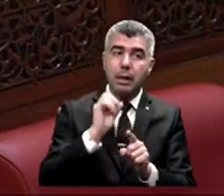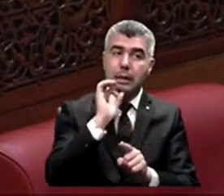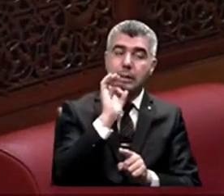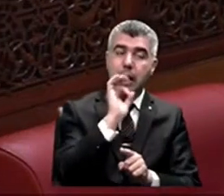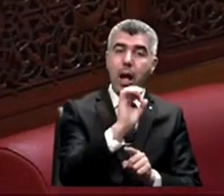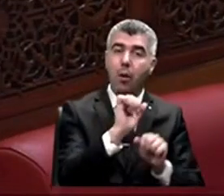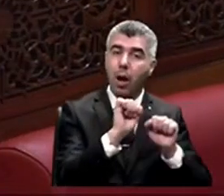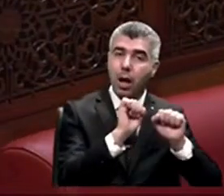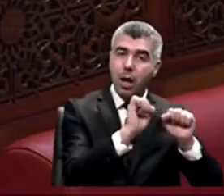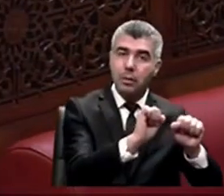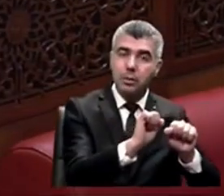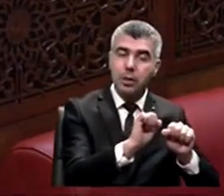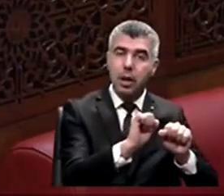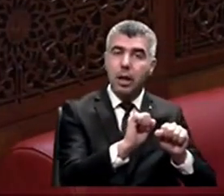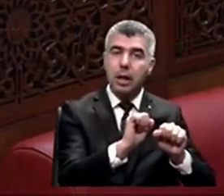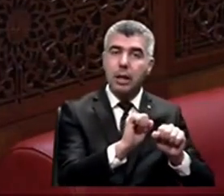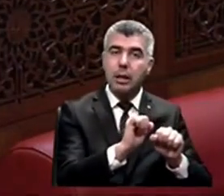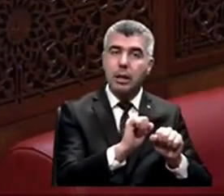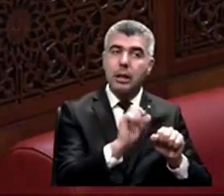وعلى إيمانهم وعلى قوة